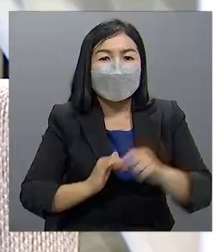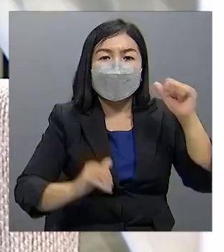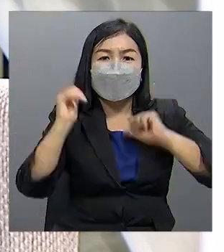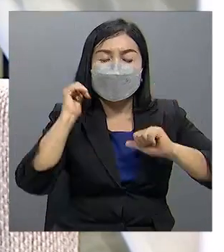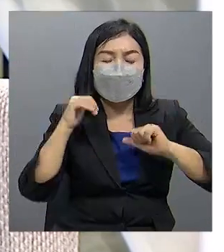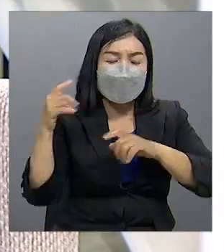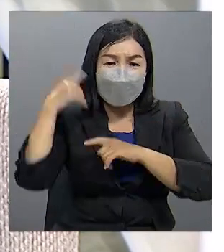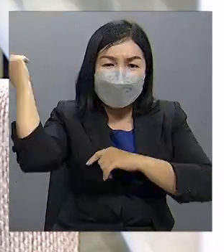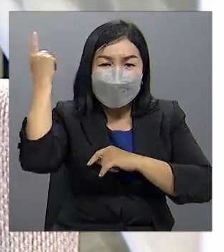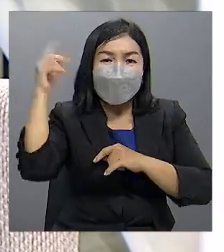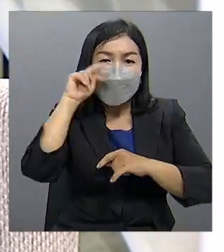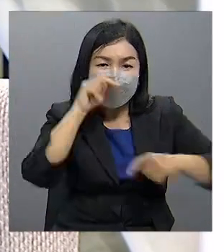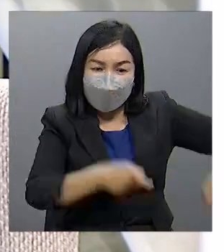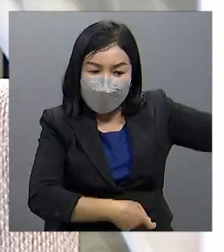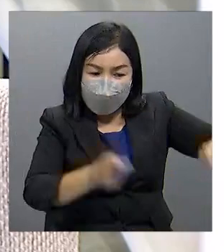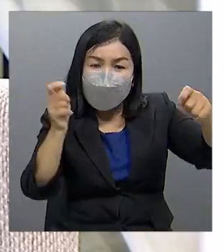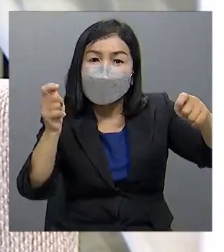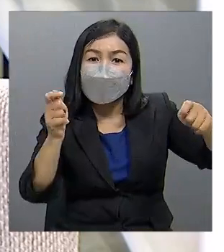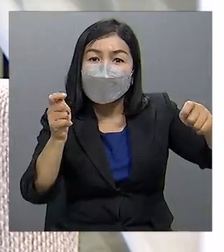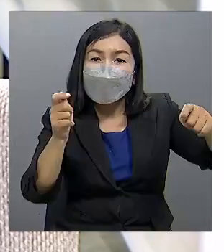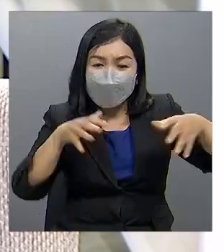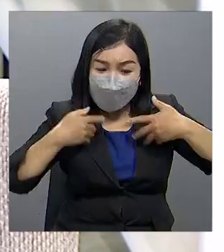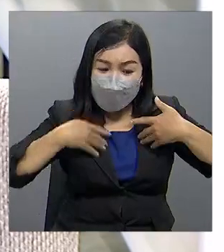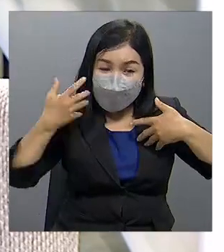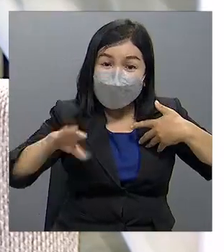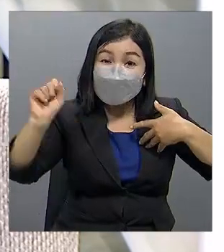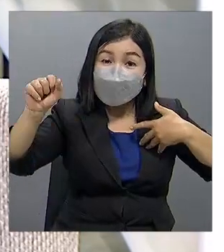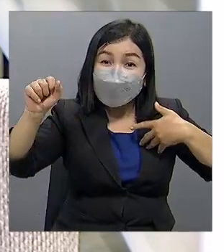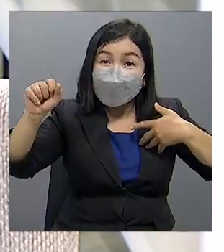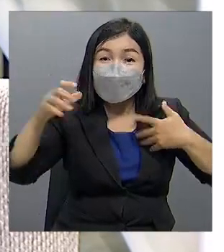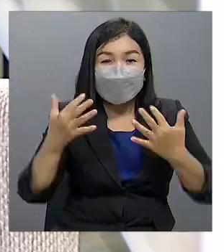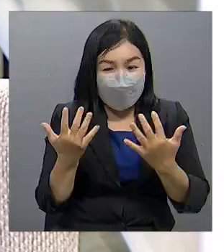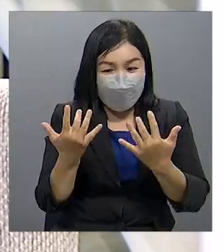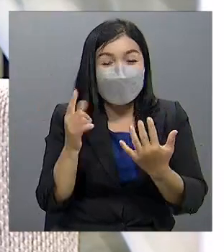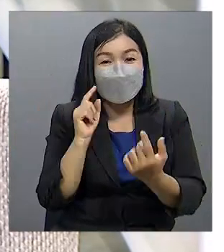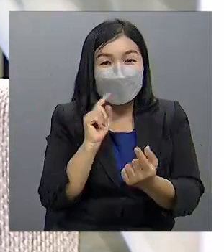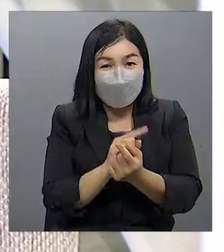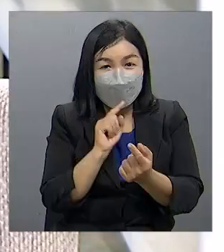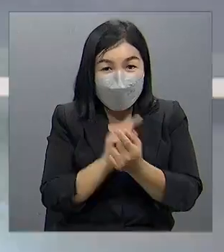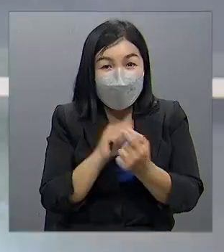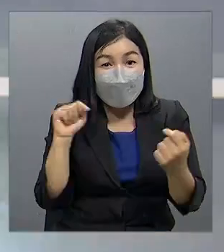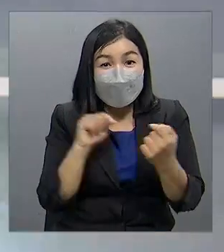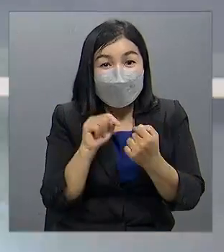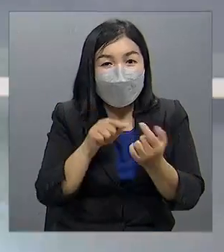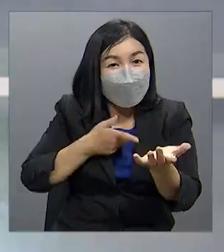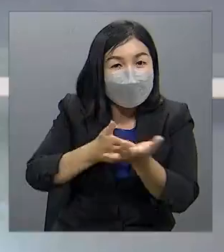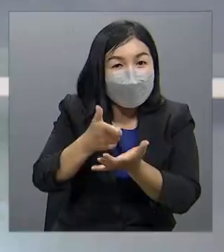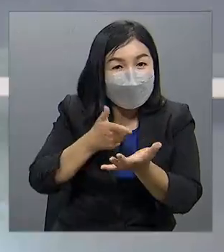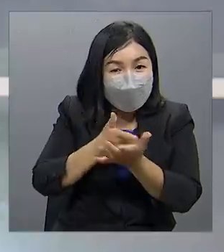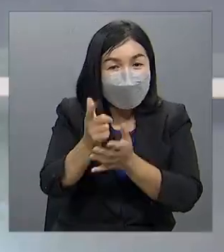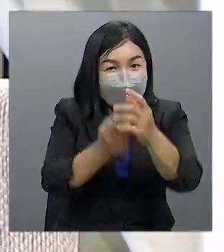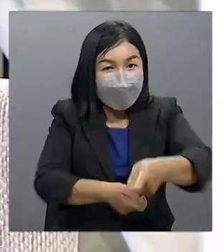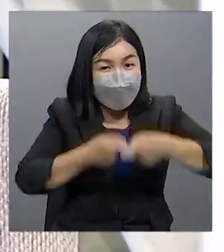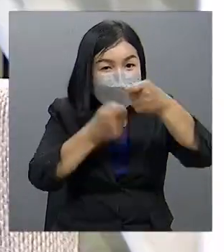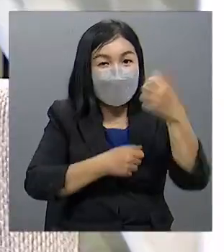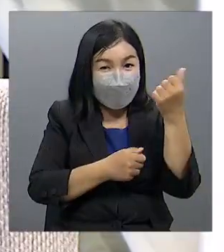ตรงๆนะคะใครคิดว่าเทปสงกรานต์สนุกแล้วใช่ไหมคะเดี๋ยวรอเจอเลยวันพืชมงคลนะคุณผู้ชม13พฤษภาคมนี ้ ส